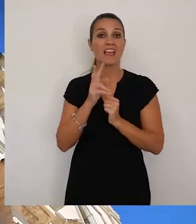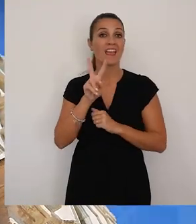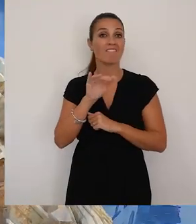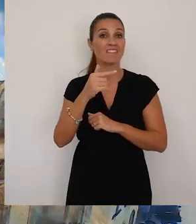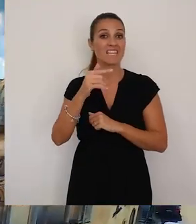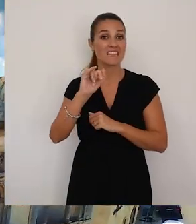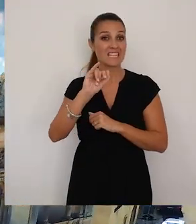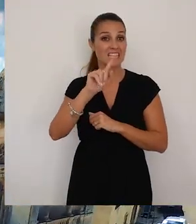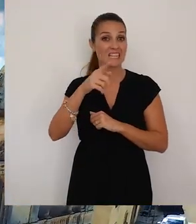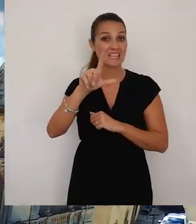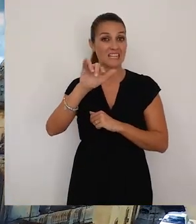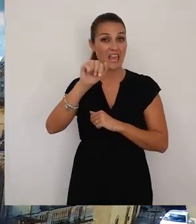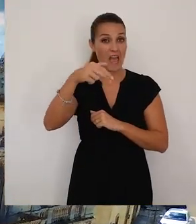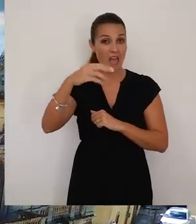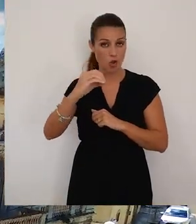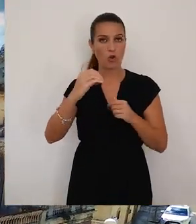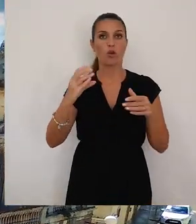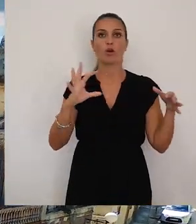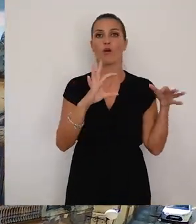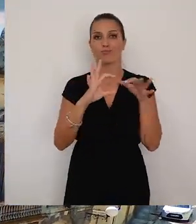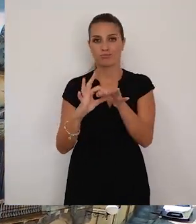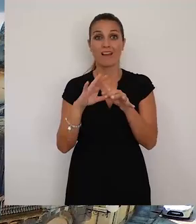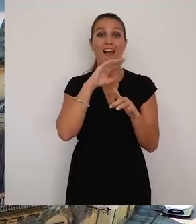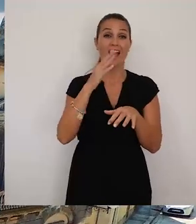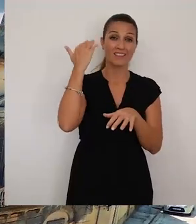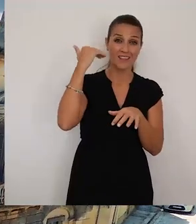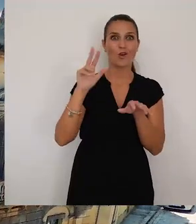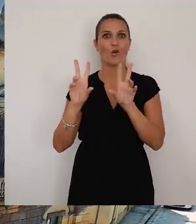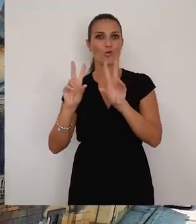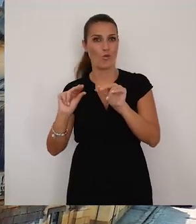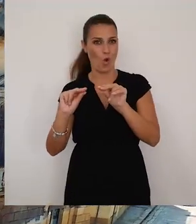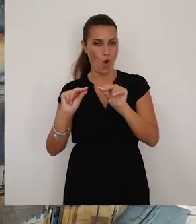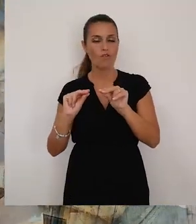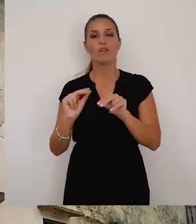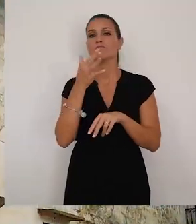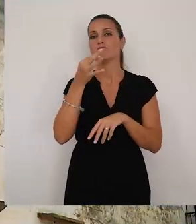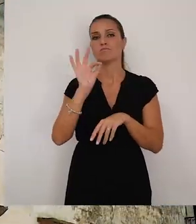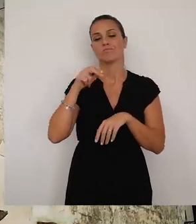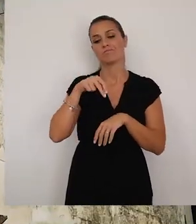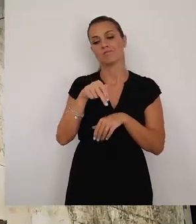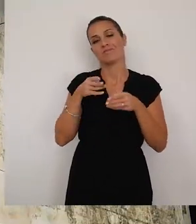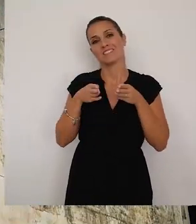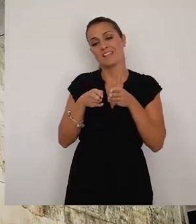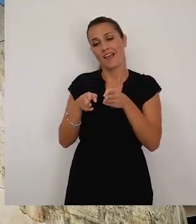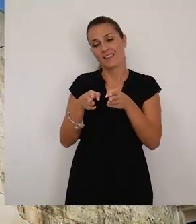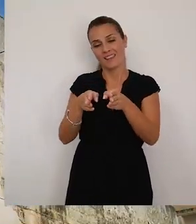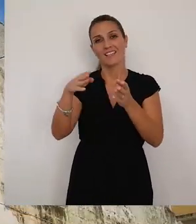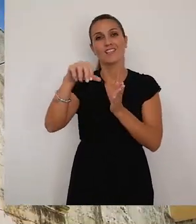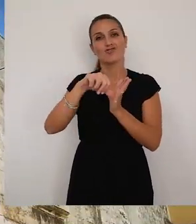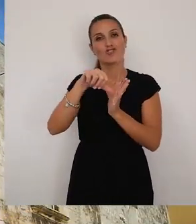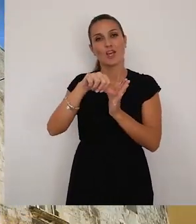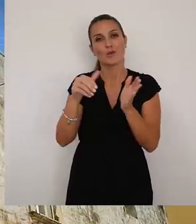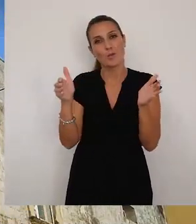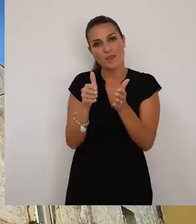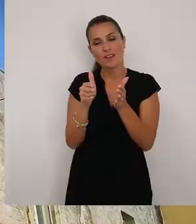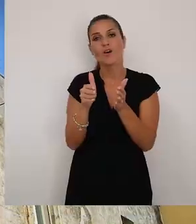Si può dire che Vitigliano riesce a coniugare l'antico e il nuovo, ed è affascinante camminare tra le stradine del piccolo centro